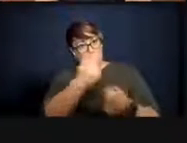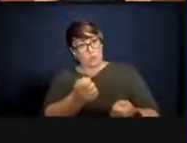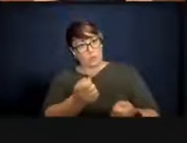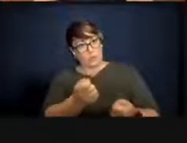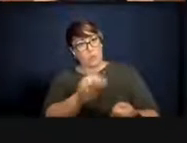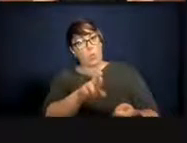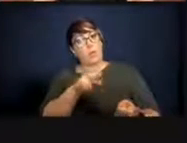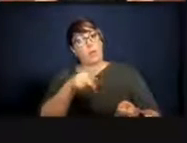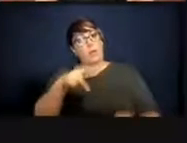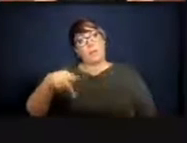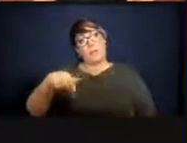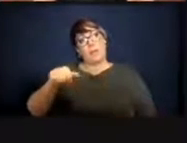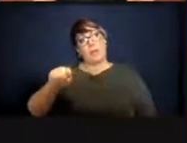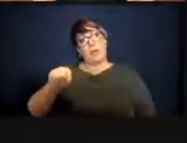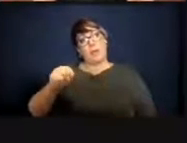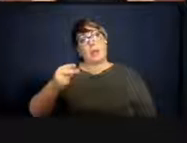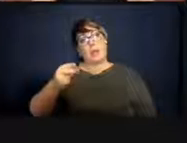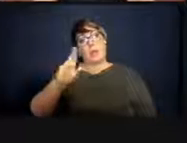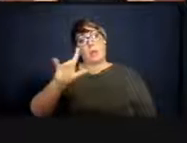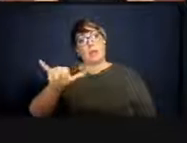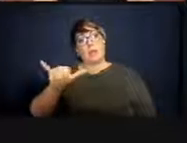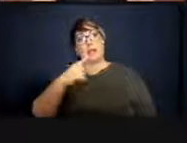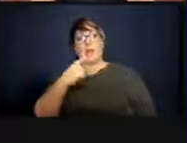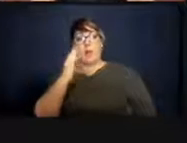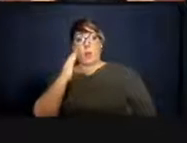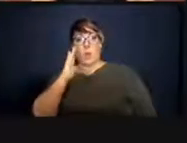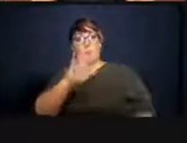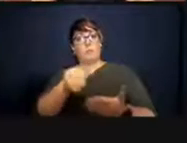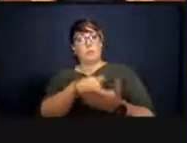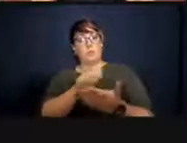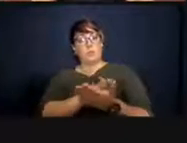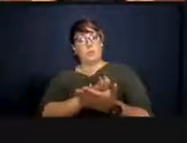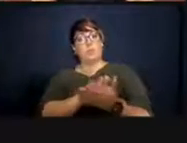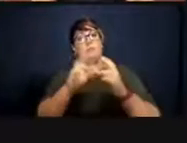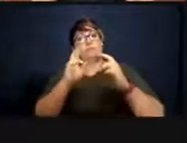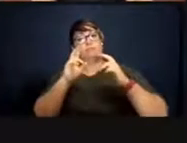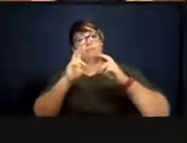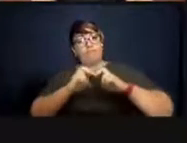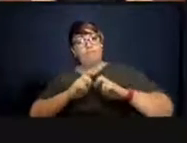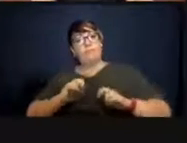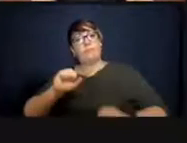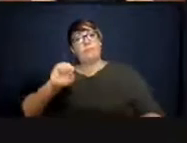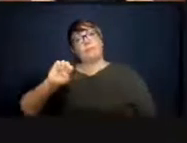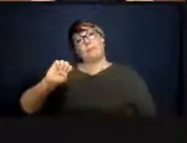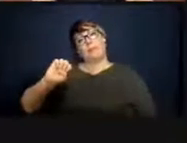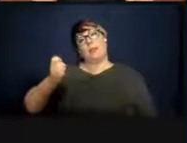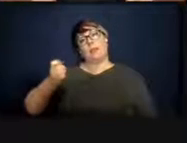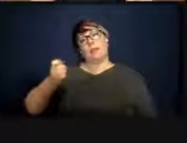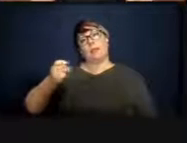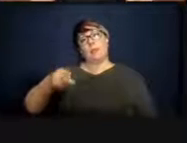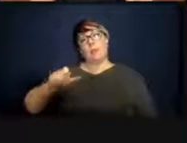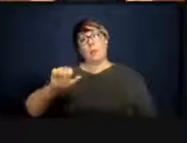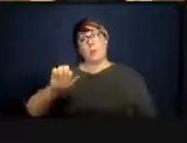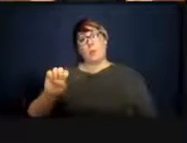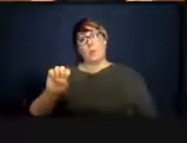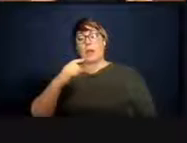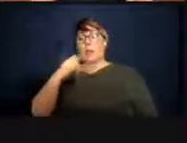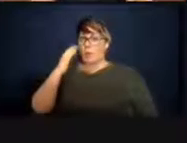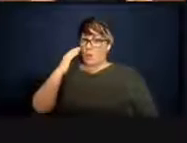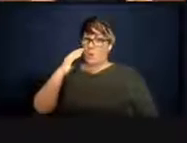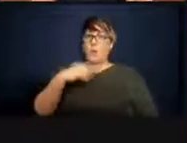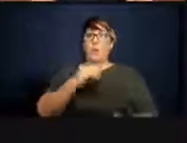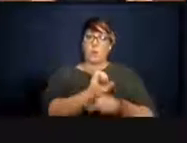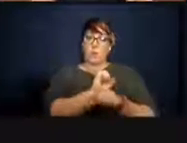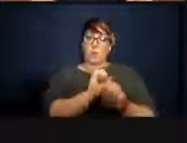تضمن أن يحصل هذا الطالب على كل الخدمات كغيره من الطلاب. وهذه الأمور التي نحن